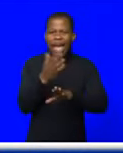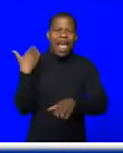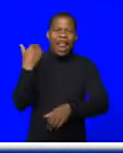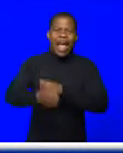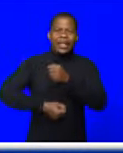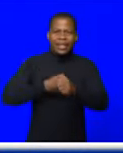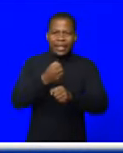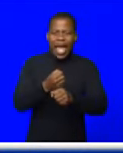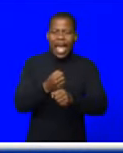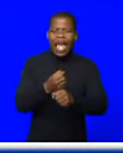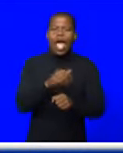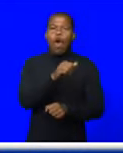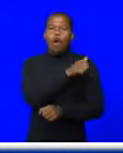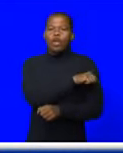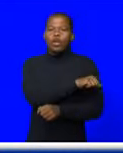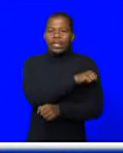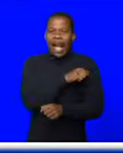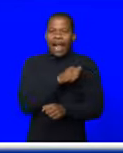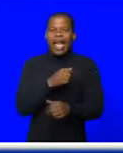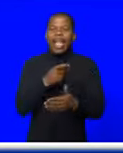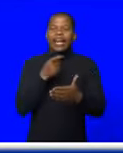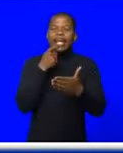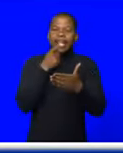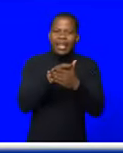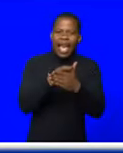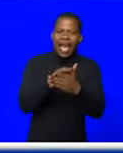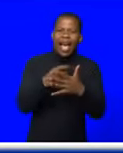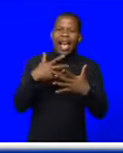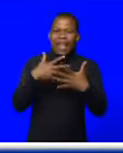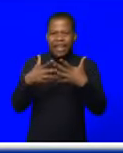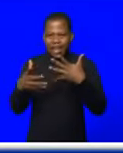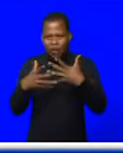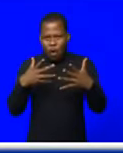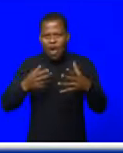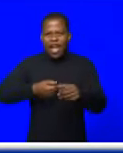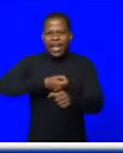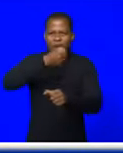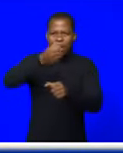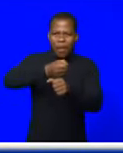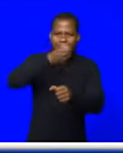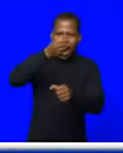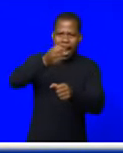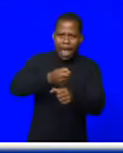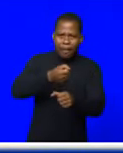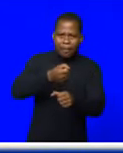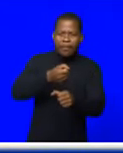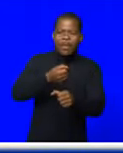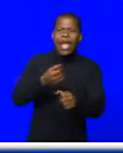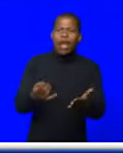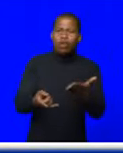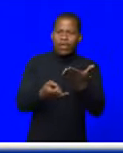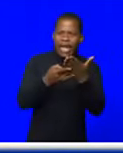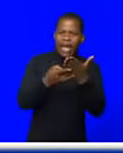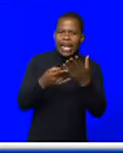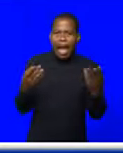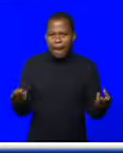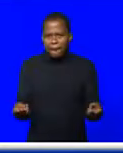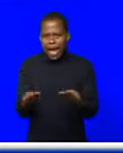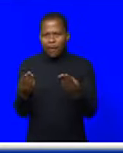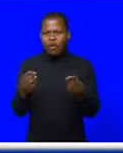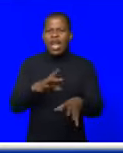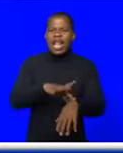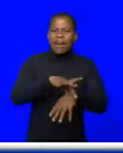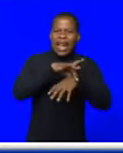esibhedlela sawathengela medical equipment kusita ema-patients akaya-diabetes ngoba bese